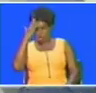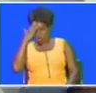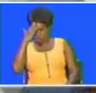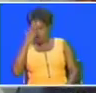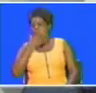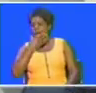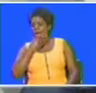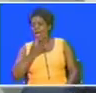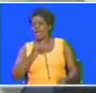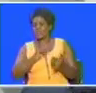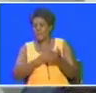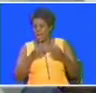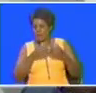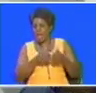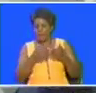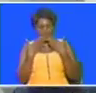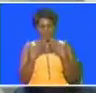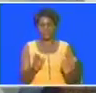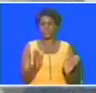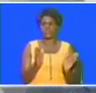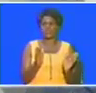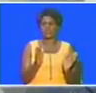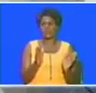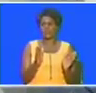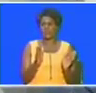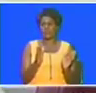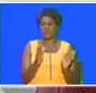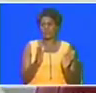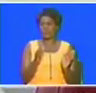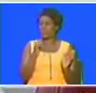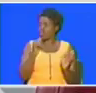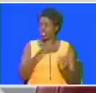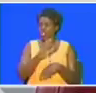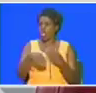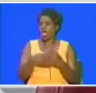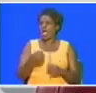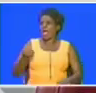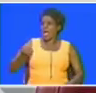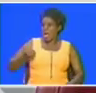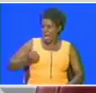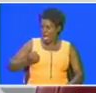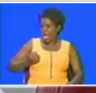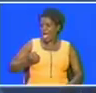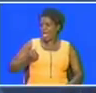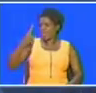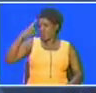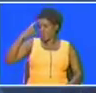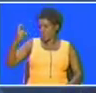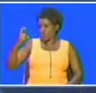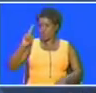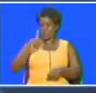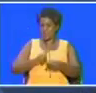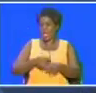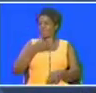ashaonja. Kwa hivyo jaribu kuangalia ujue kwa nini anaanza kuwa na tabia mbaya. Hapana, msichana anaanza kuwa na tabia mbaya, mume akishaanza kumpa ile